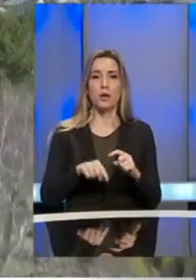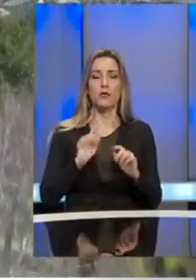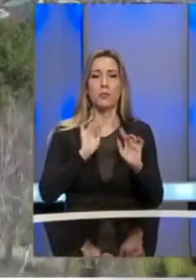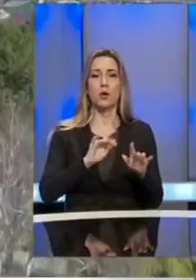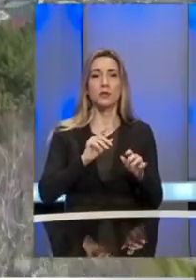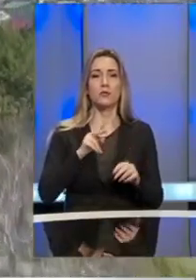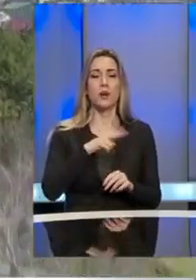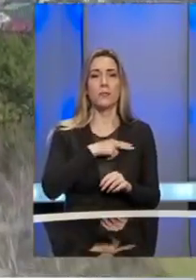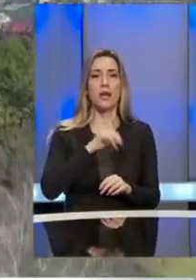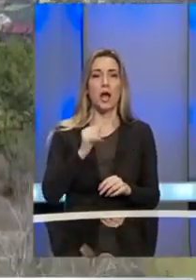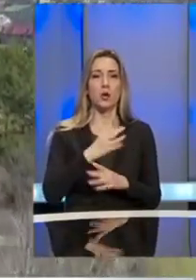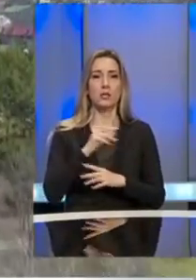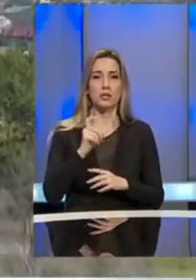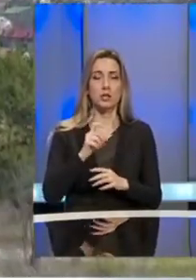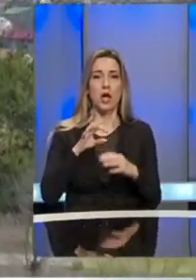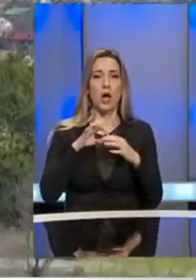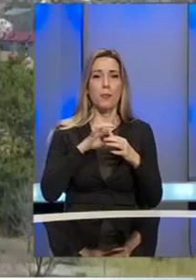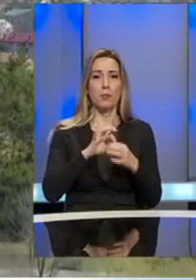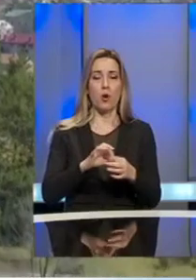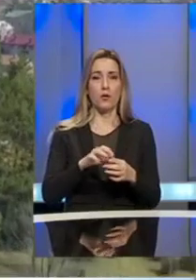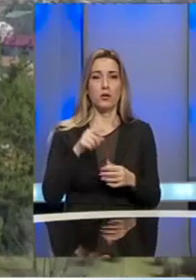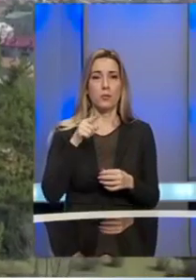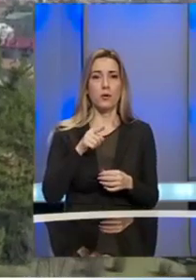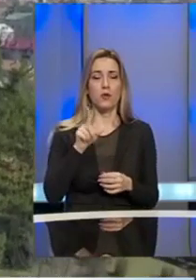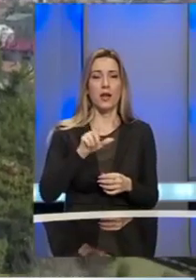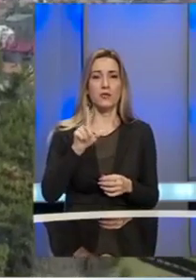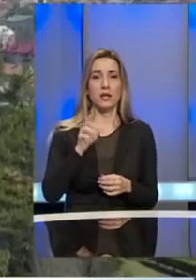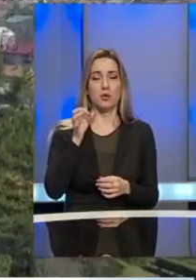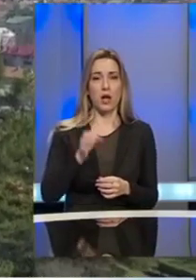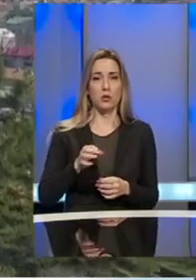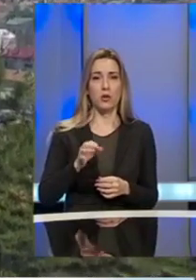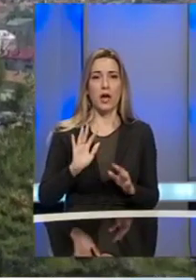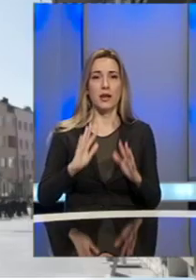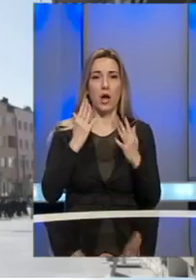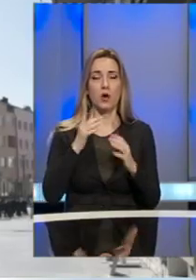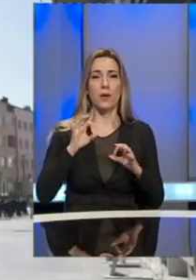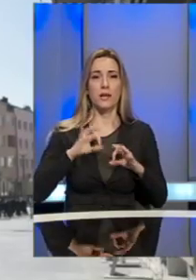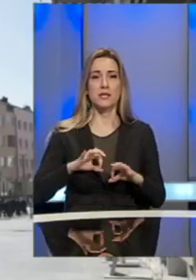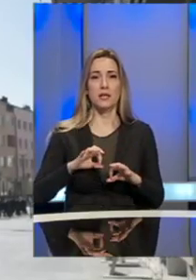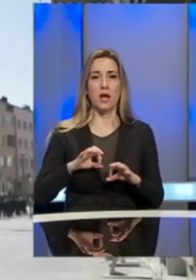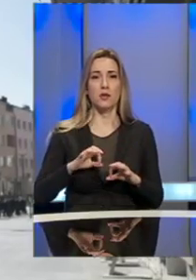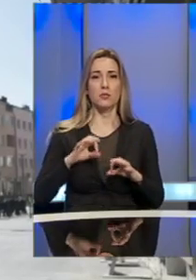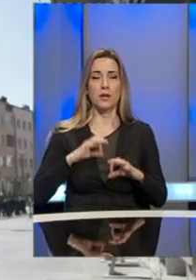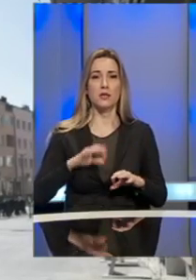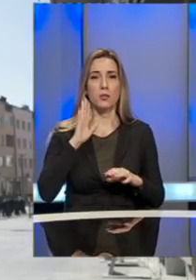premijera Jozića. A povodom sporne odluke kriznog štaba Livanjskog kantona reagovao je predsjedavajući predsjedništva Bosne i Hercegovine